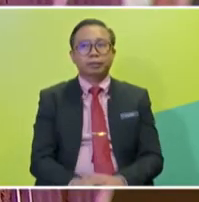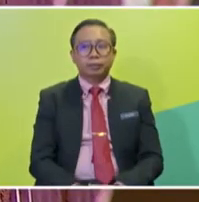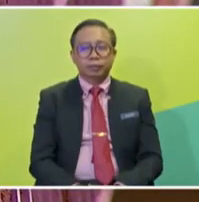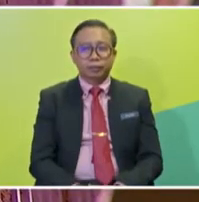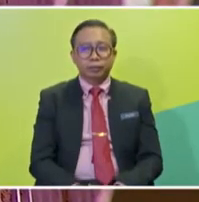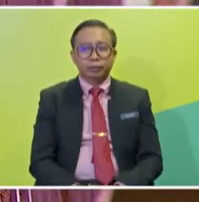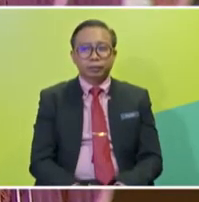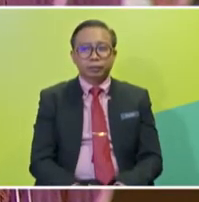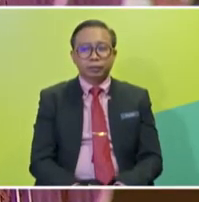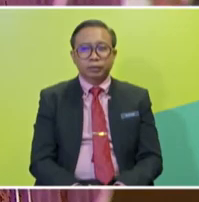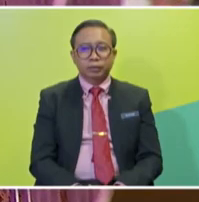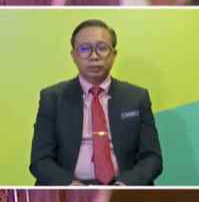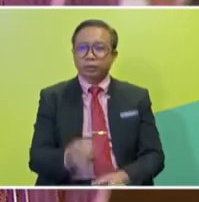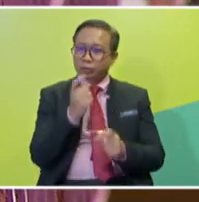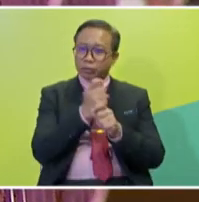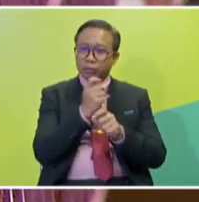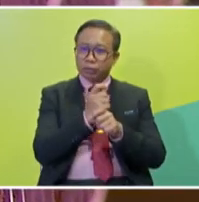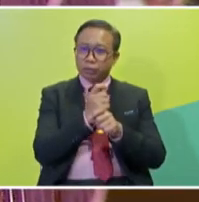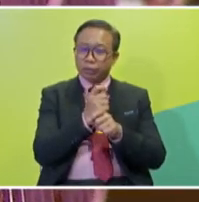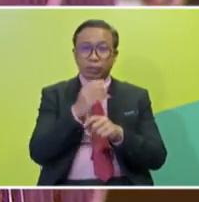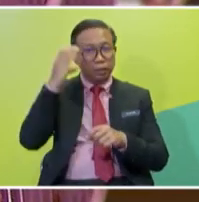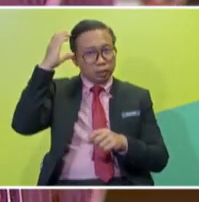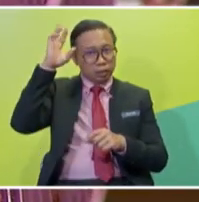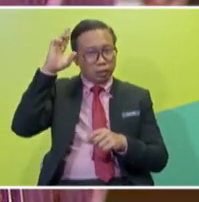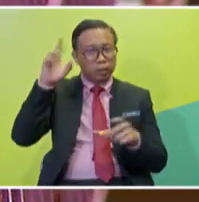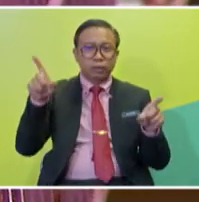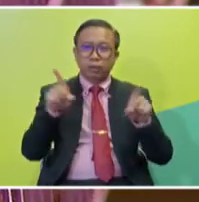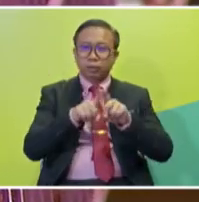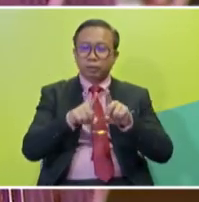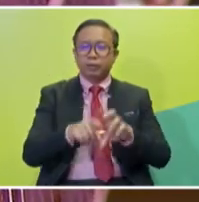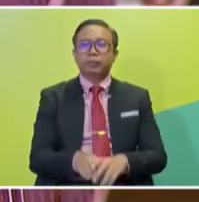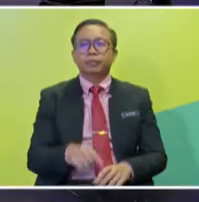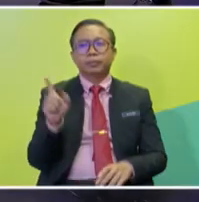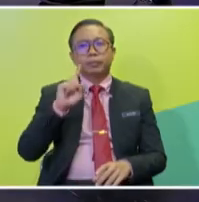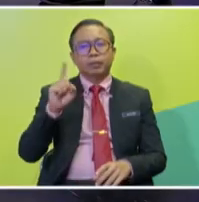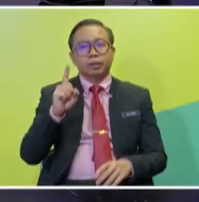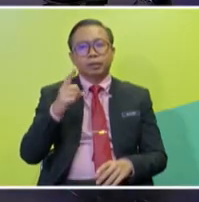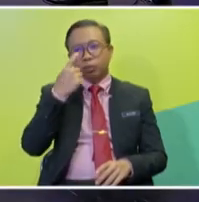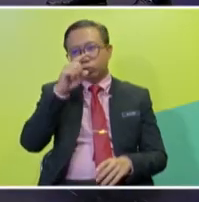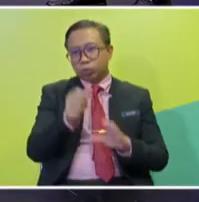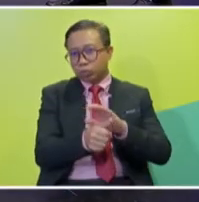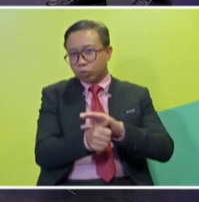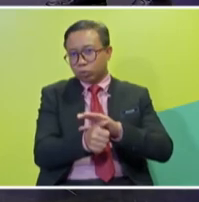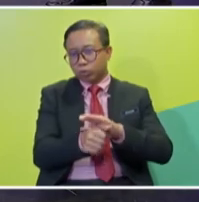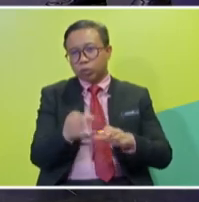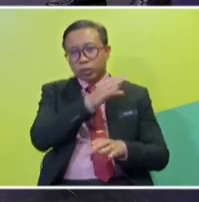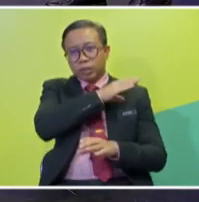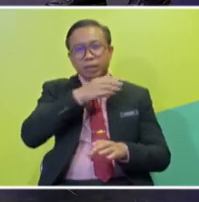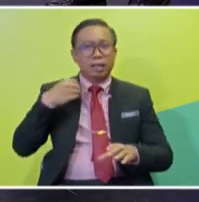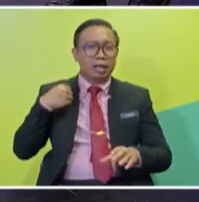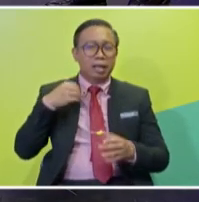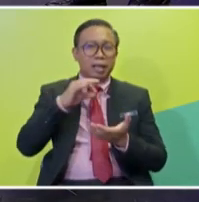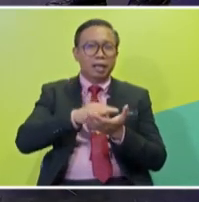jadi dijadikan tugas dan kamu ialah memadamkan manakah yang sesuai untuk dan juga ayam